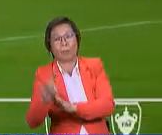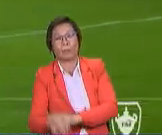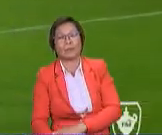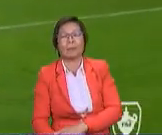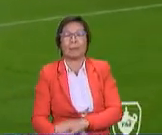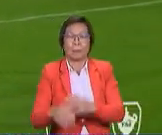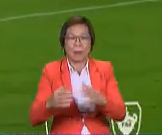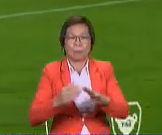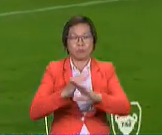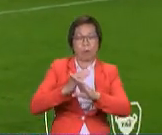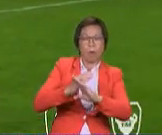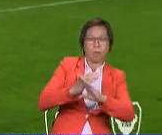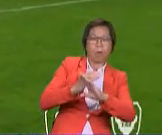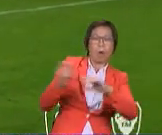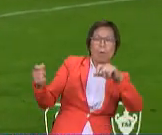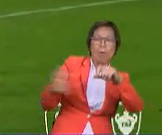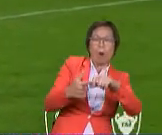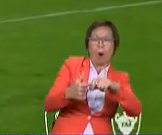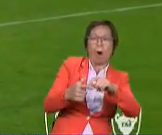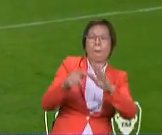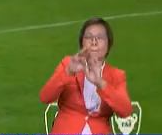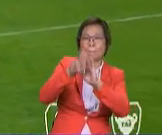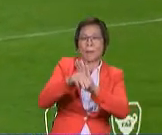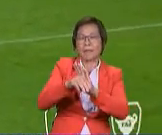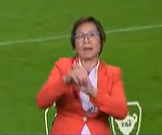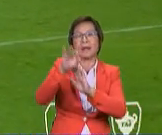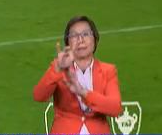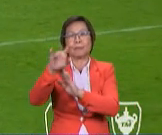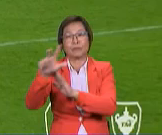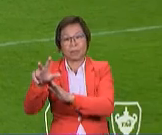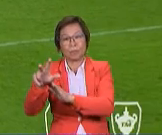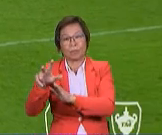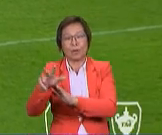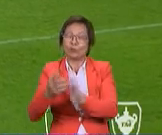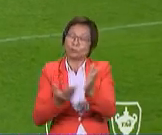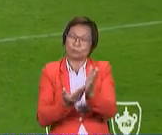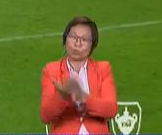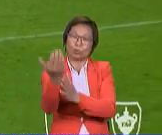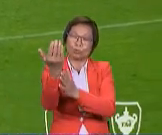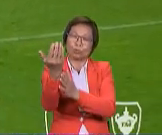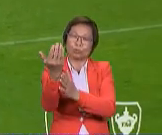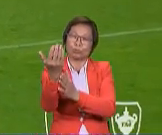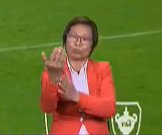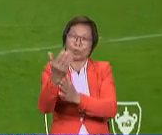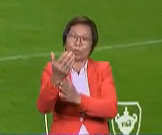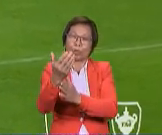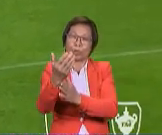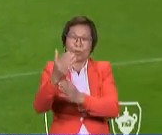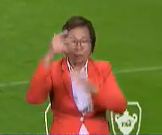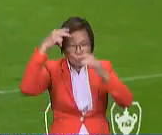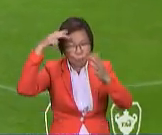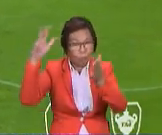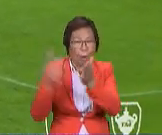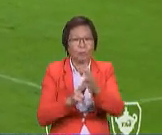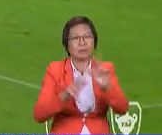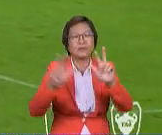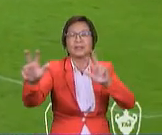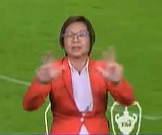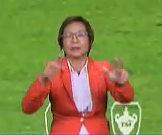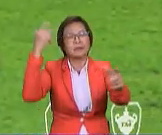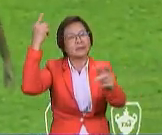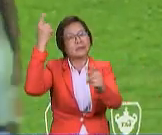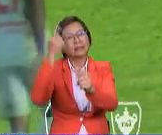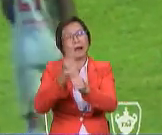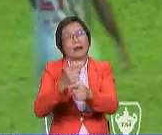kegembiraan mereka dicegat oleh jaringan pada menit ke-83 sekaligus menyaksikan keputusan tiga sama kekal